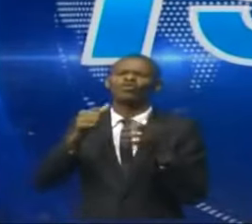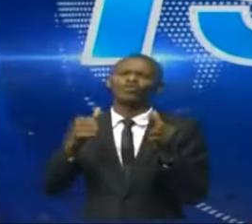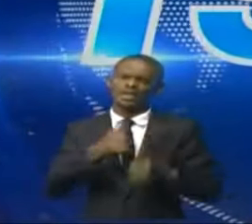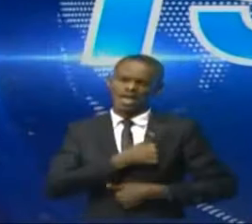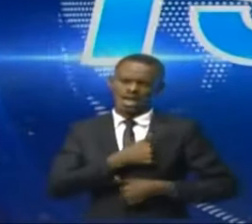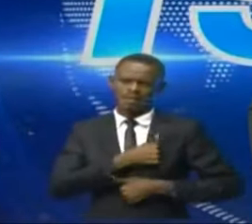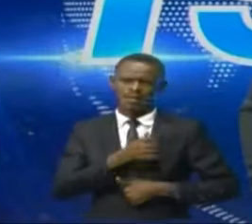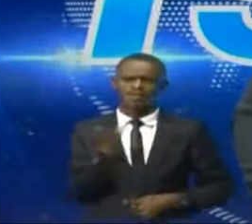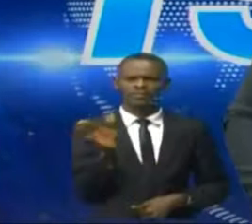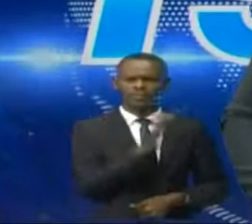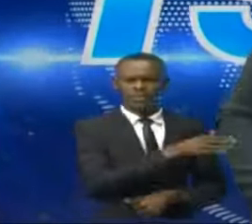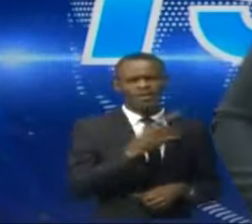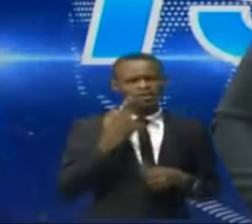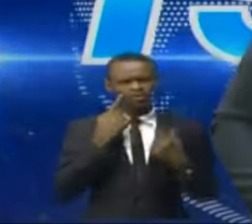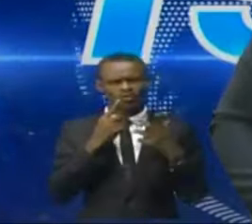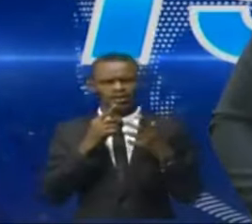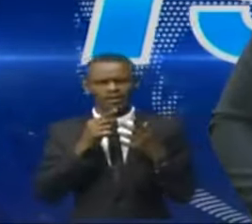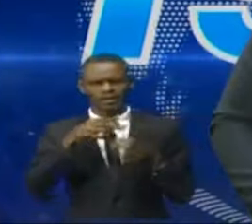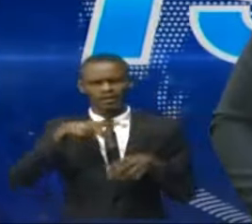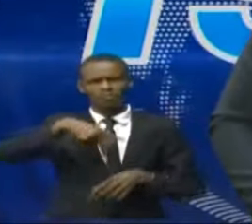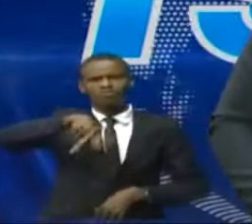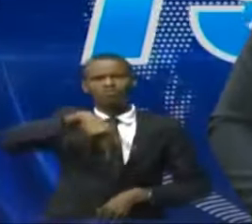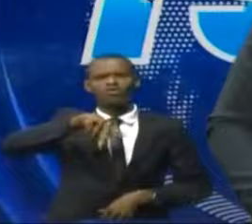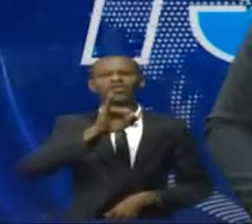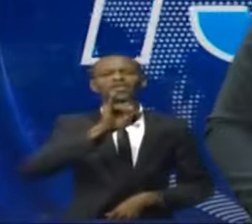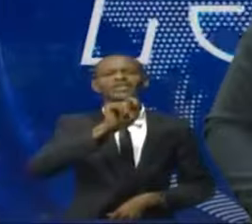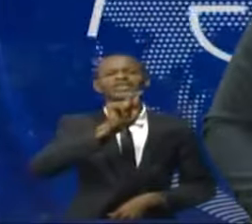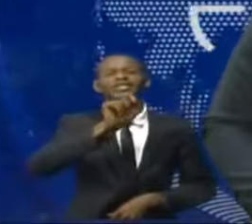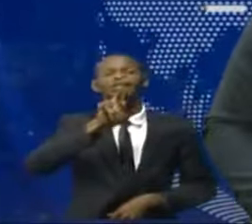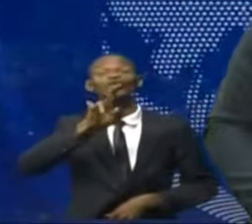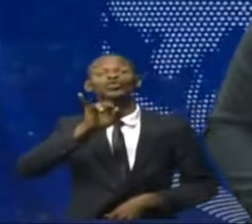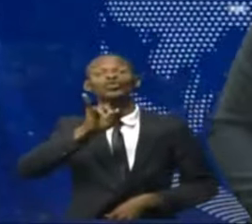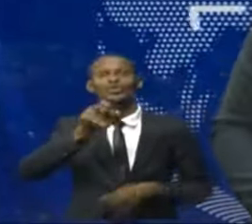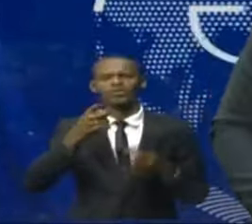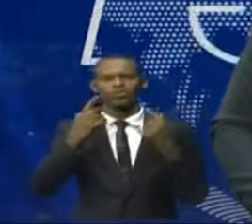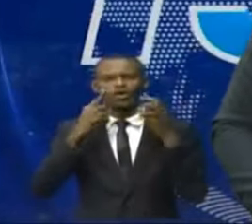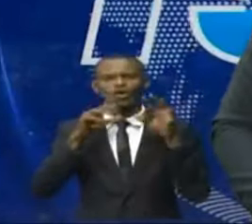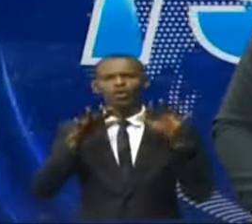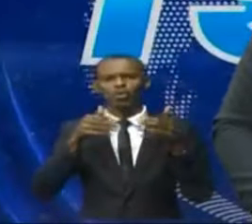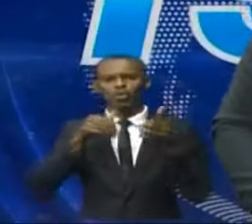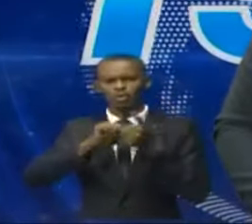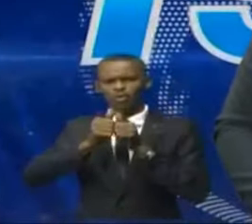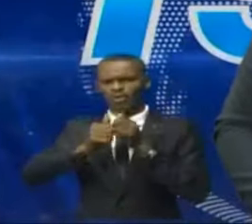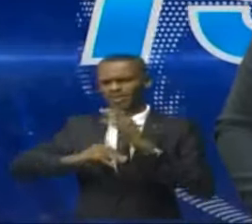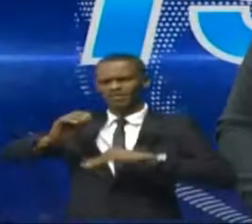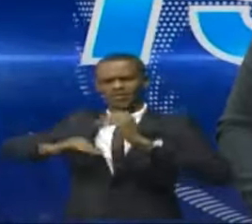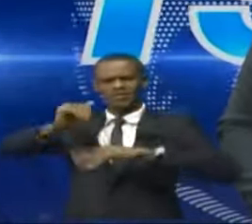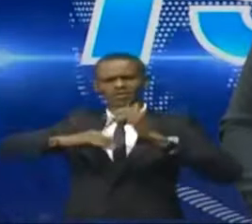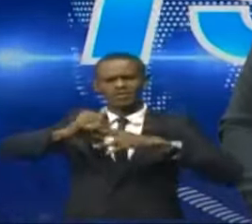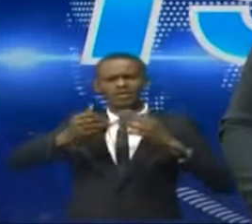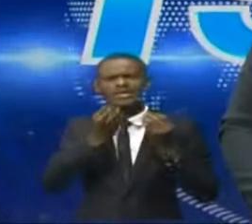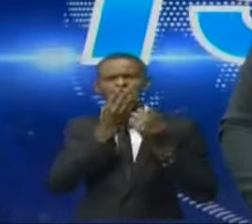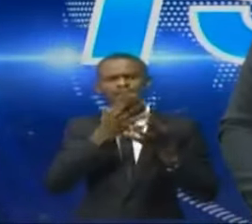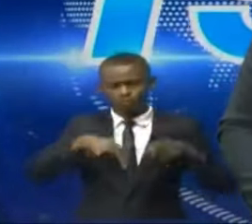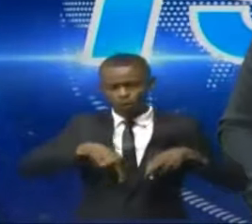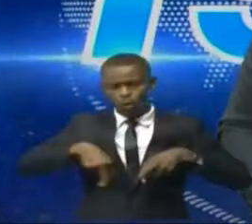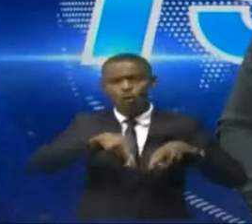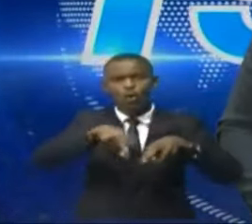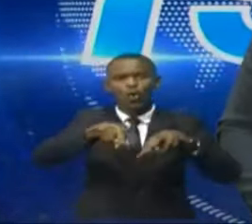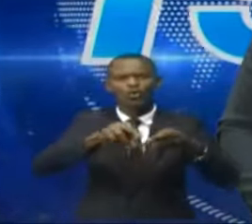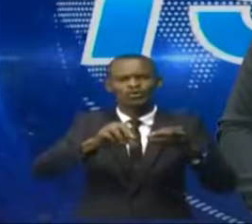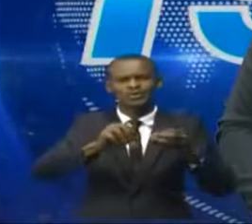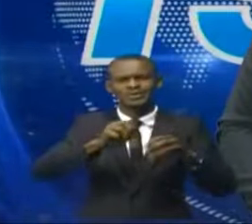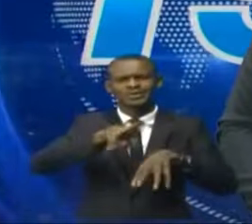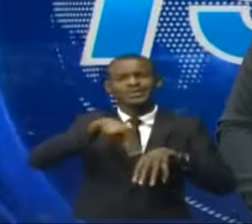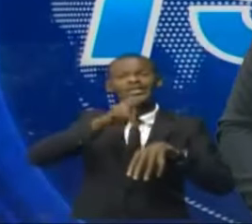Rendons-nous en province, précisément en Ituri, pour parler infrastructure. Évolution de travaux de réhabilitation de la route nationale numéro 27. Plus